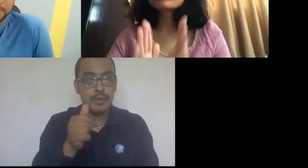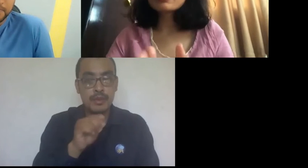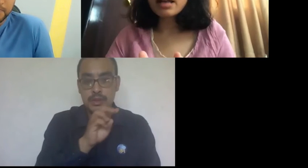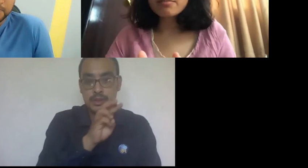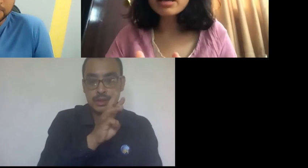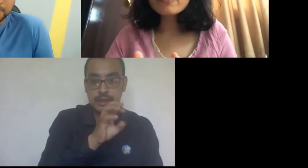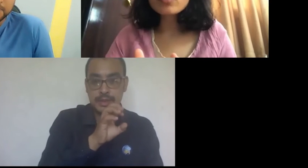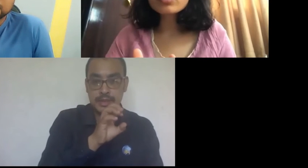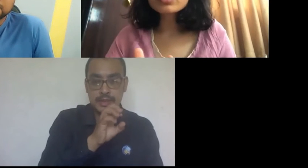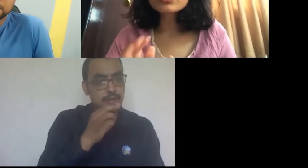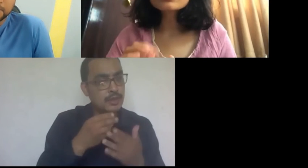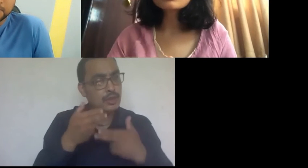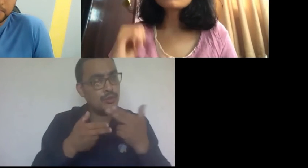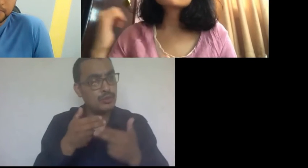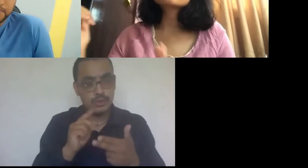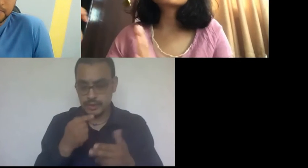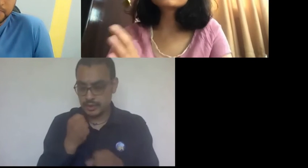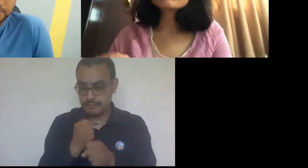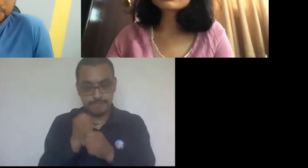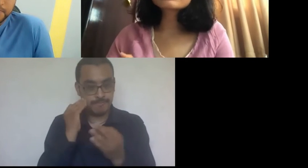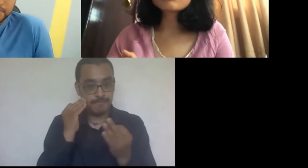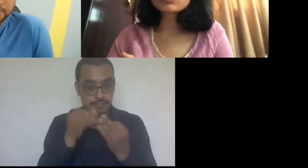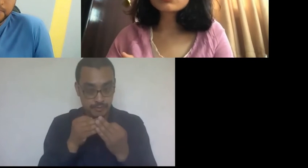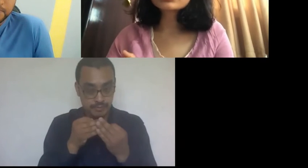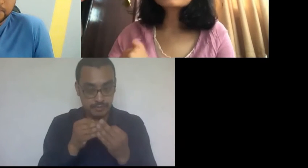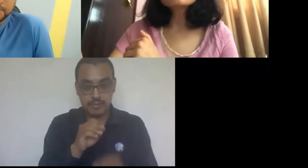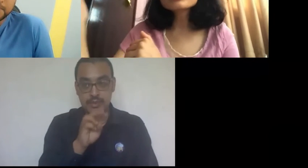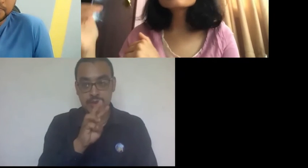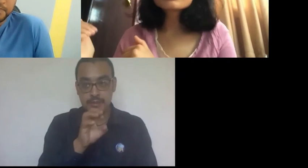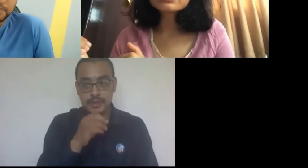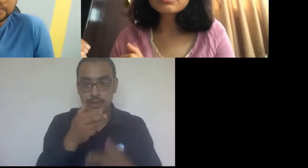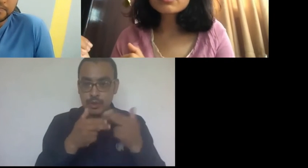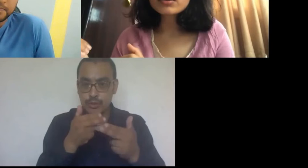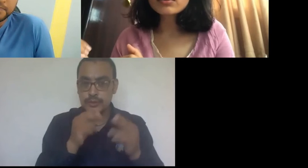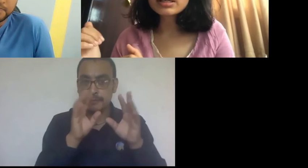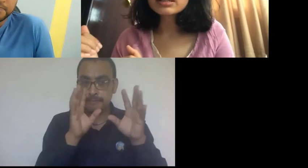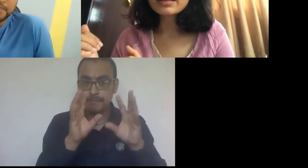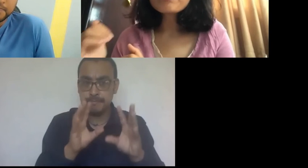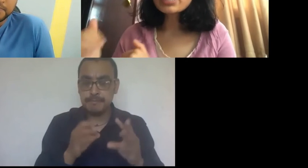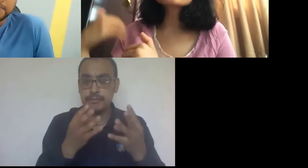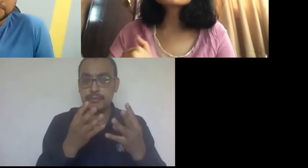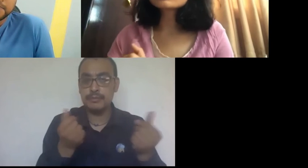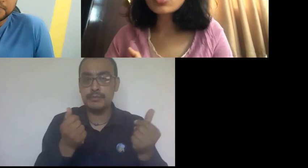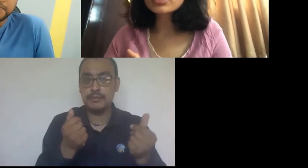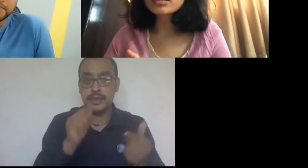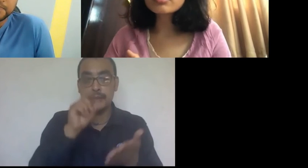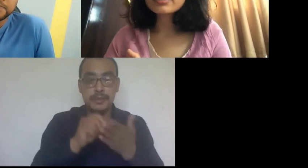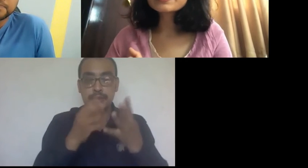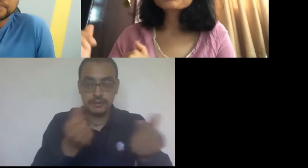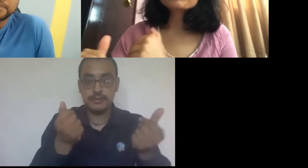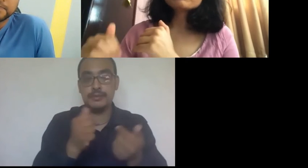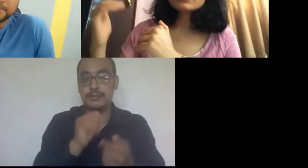मात्रै चलाउँछु होइन, पहिला म मेरो कामलाई नै फोकस गर्छु, सो 30 मिनट्स चाहिँ म चलाउँछु भने रिड्युस गर्दै जान सक्यो होइन, त्यसलाई एकैचोटि त सकिँदैन